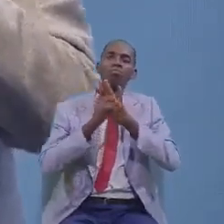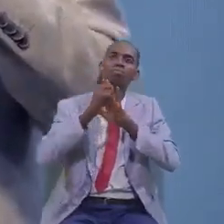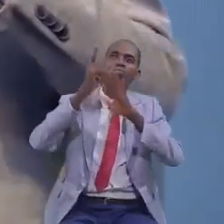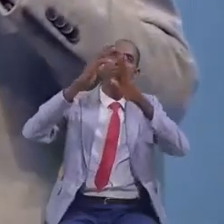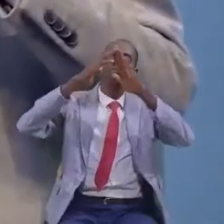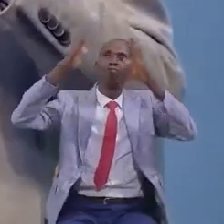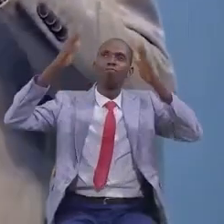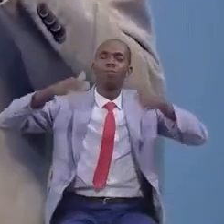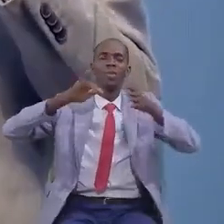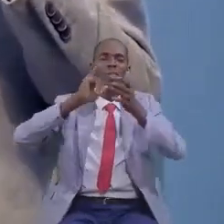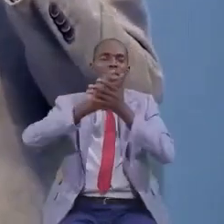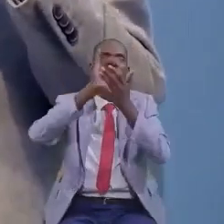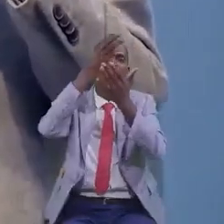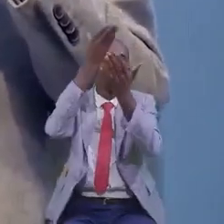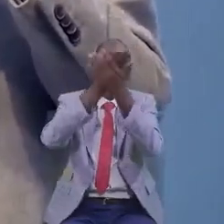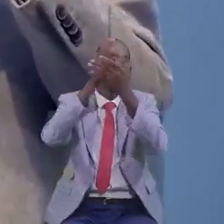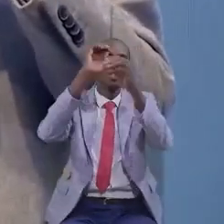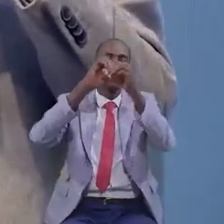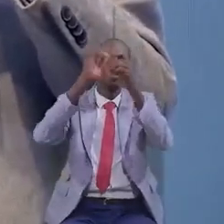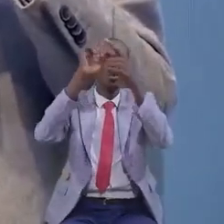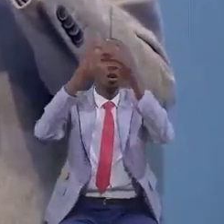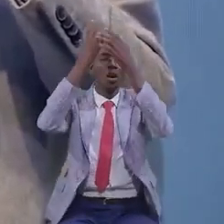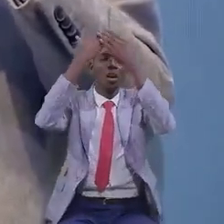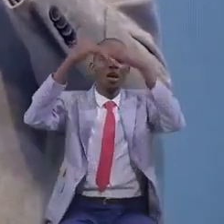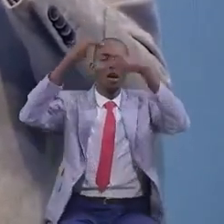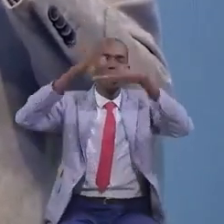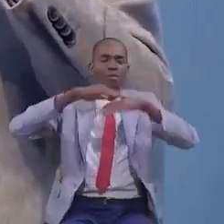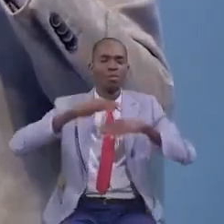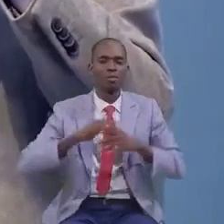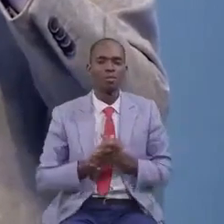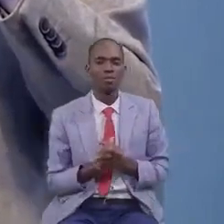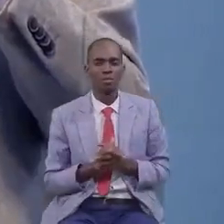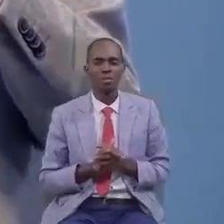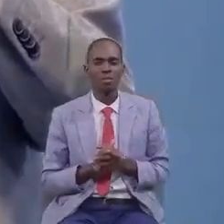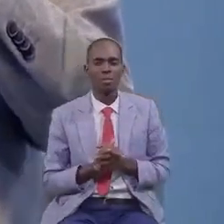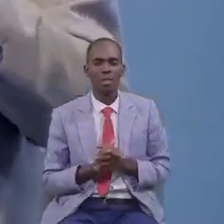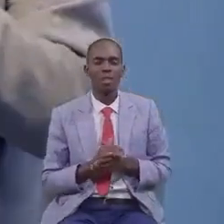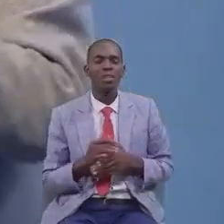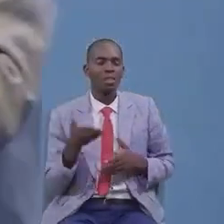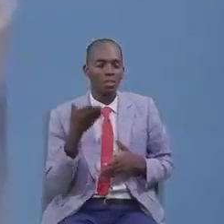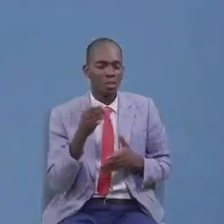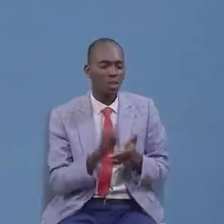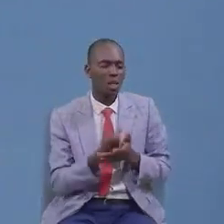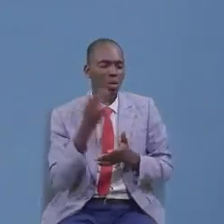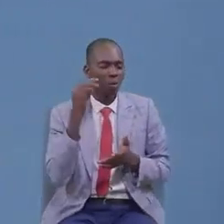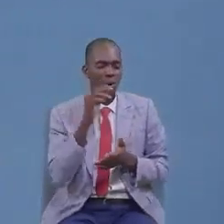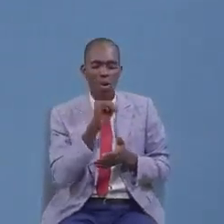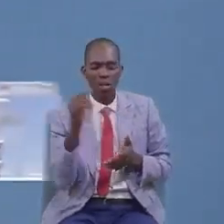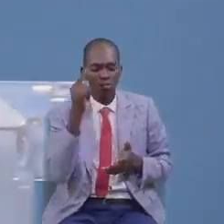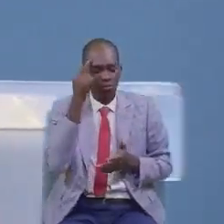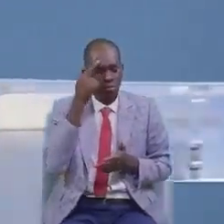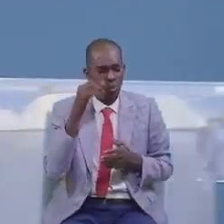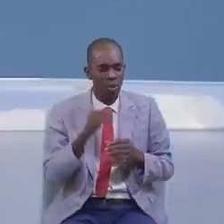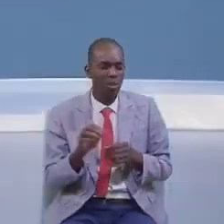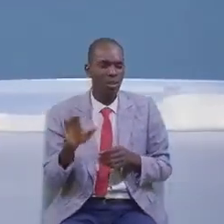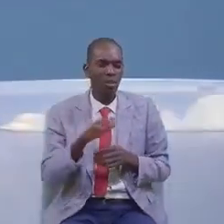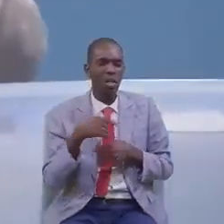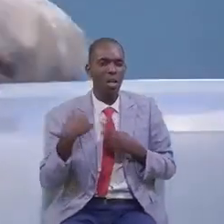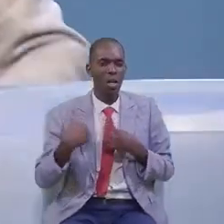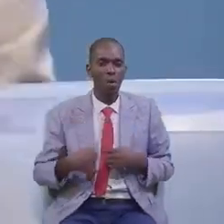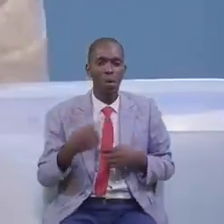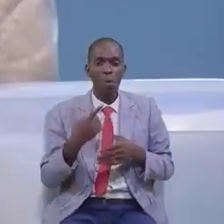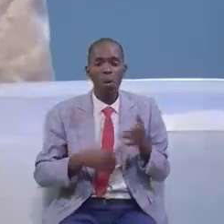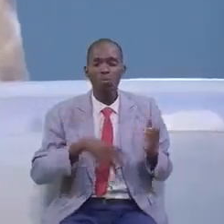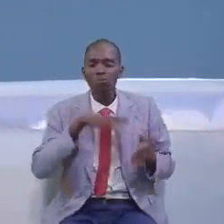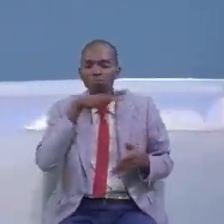తెలుసా? పరలోకాన్ని అంటుకునే ఆకాశం అంటే గోపురాన్ని కడదాం అనుకున్నారు. వారి హృదయములో యోచన అది. What corrupts a man,